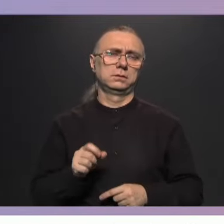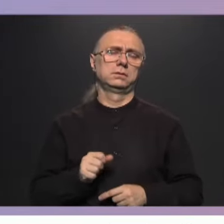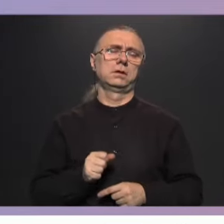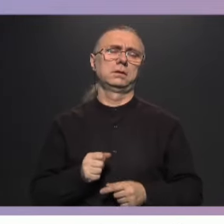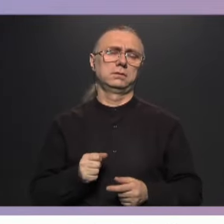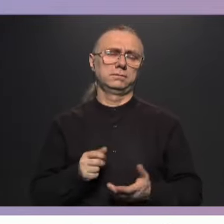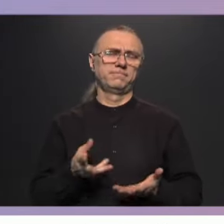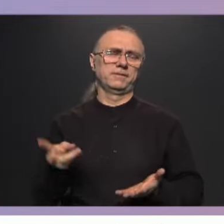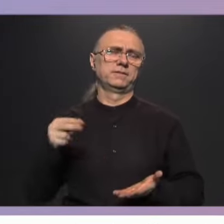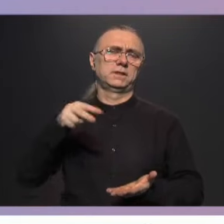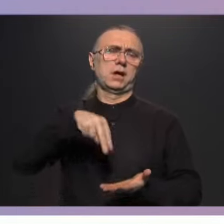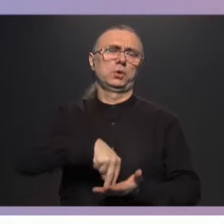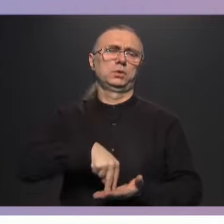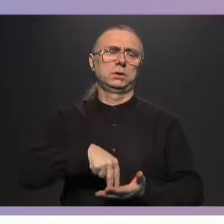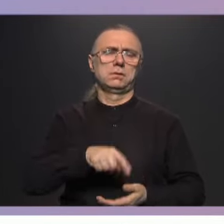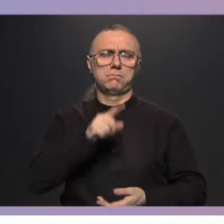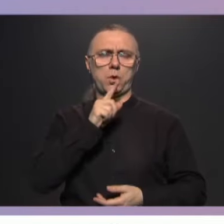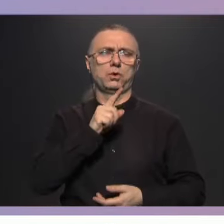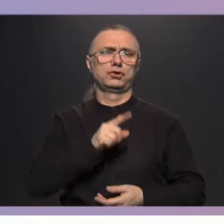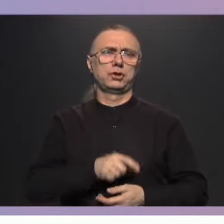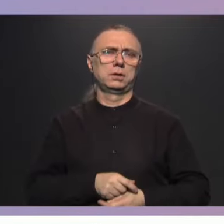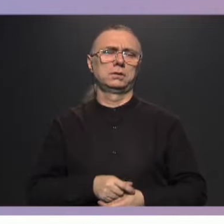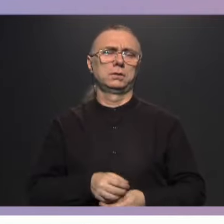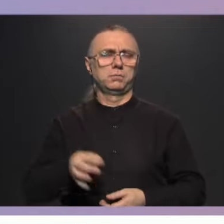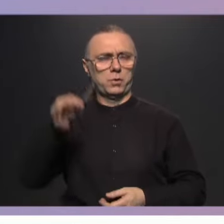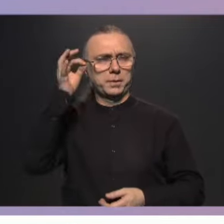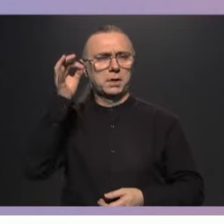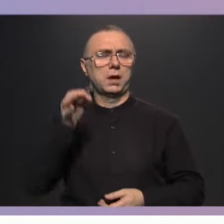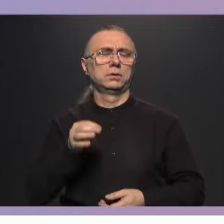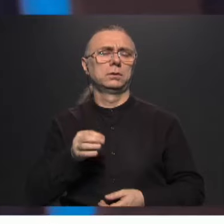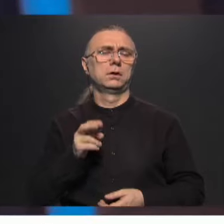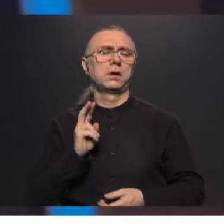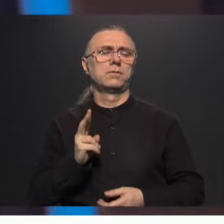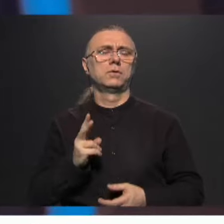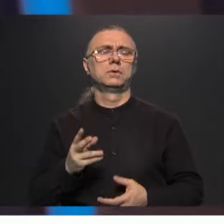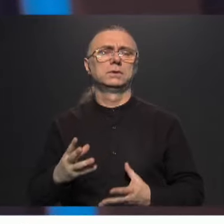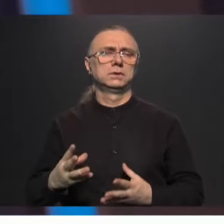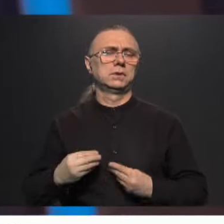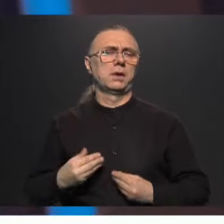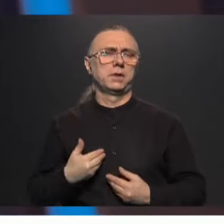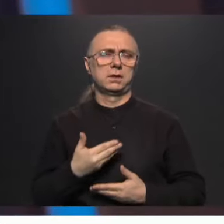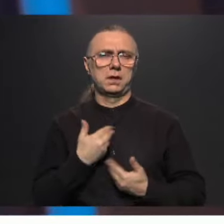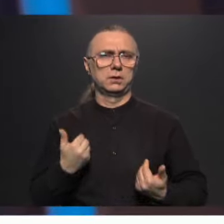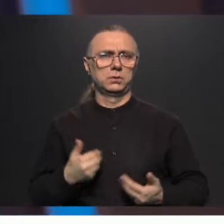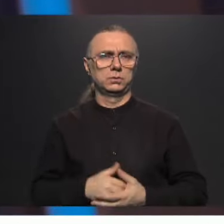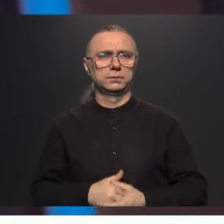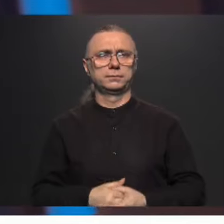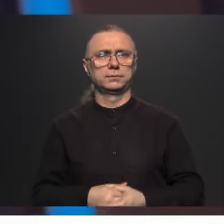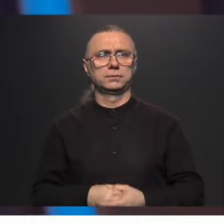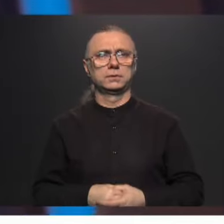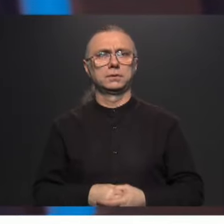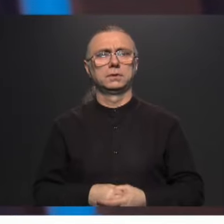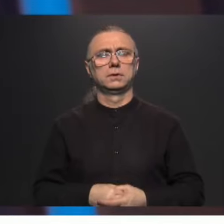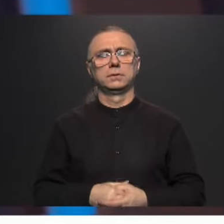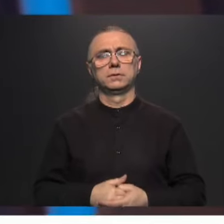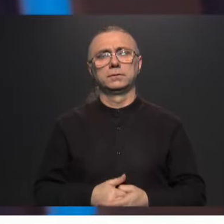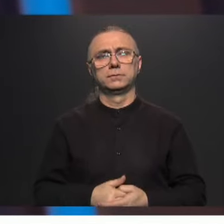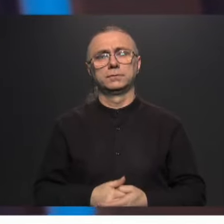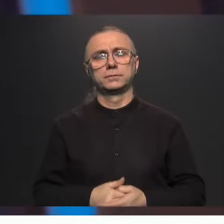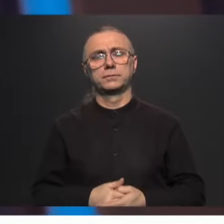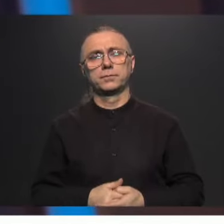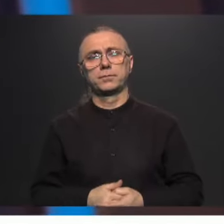встают и молча поминают тех, кого с нами нет. Три вот тоста, вот, которые после них уже могут быть там разные, за родителей там, и прочее,